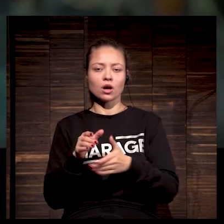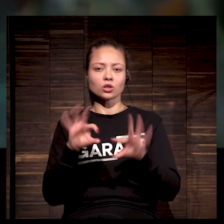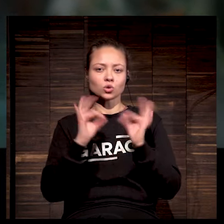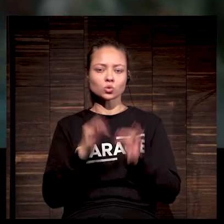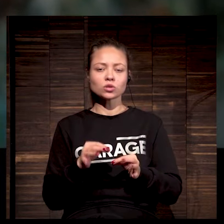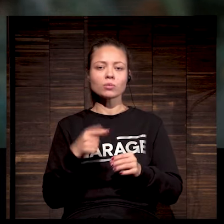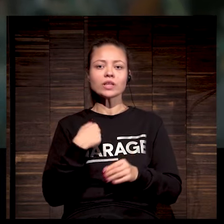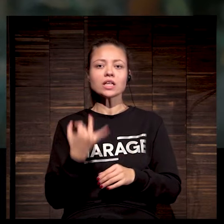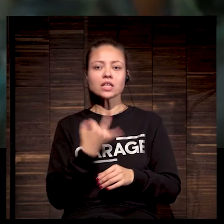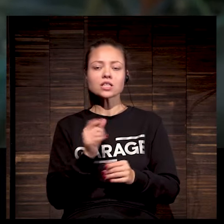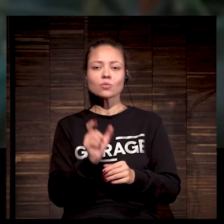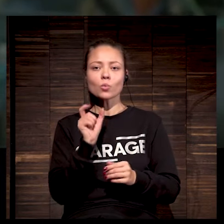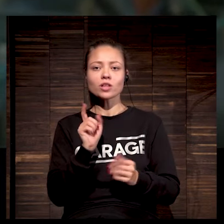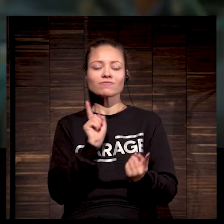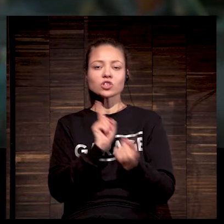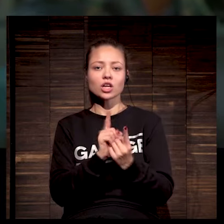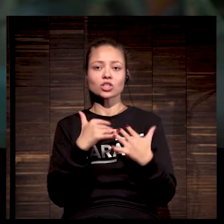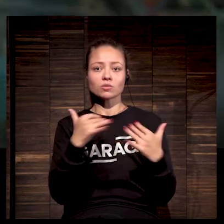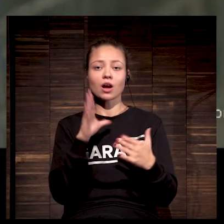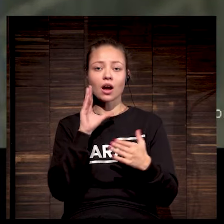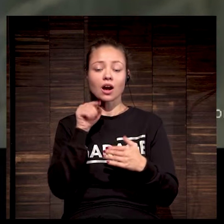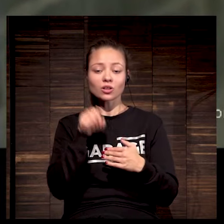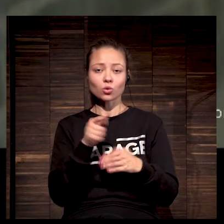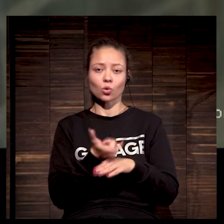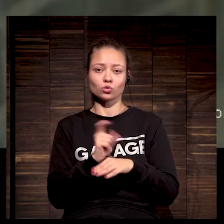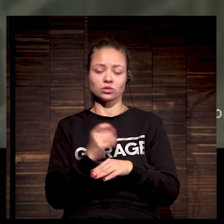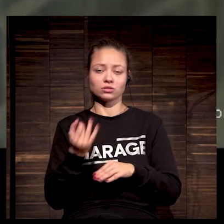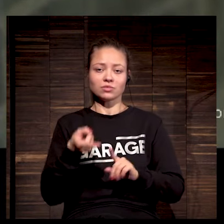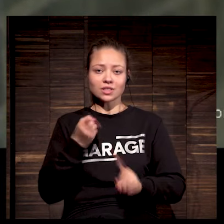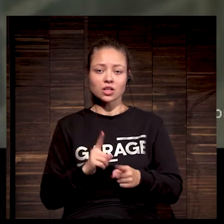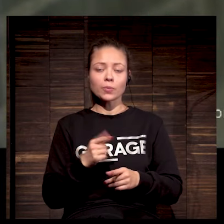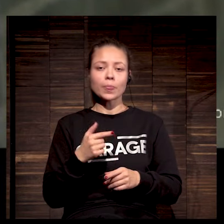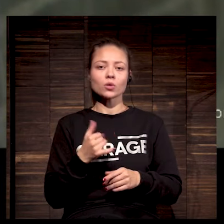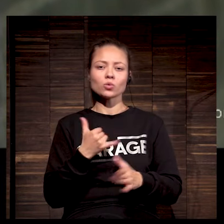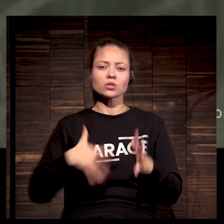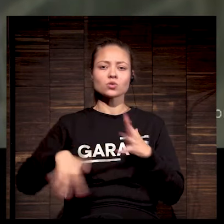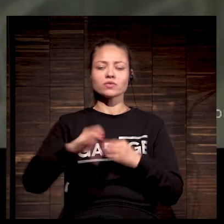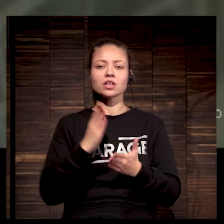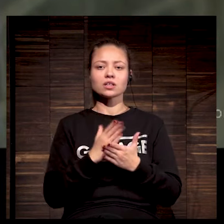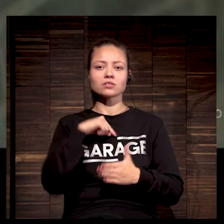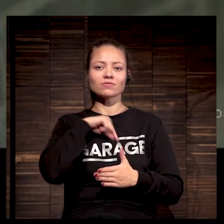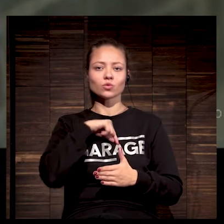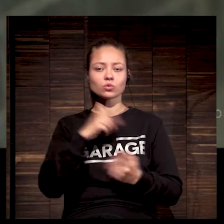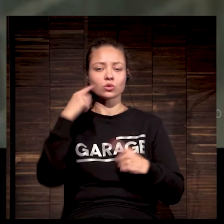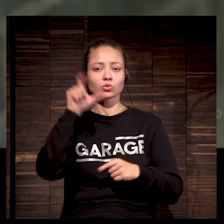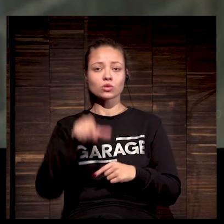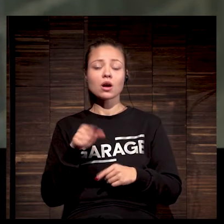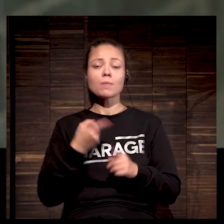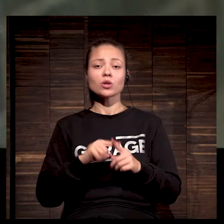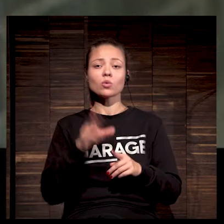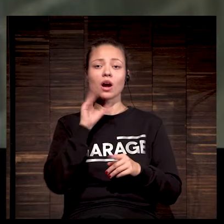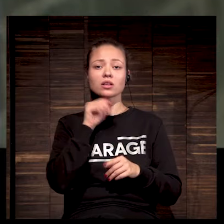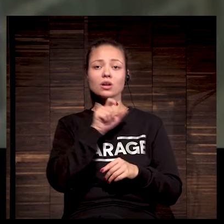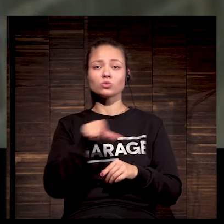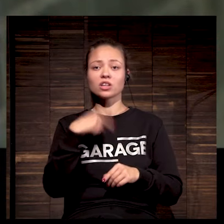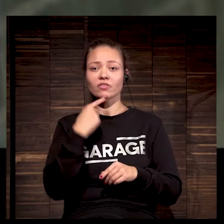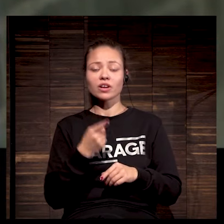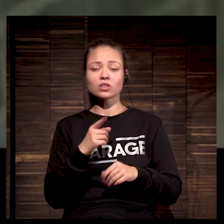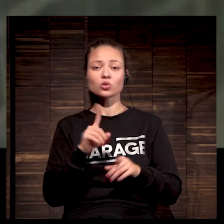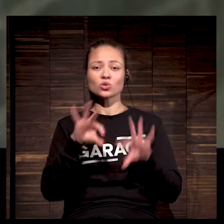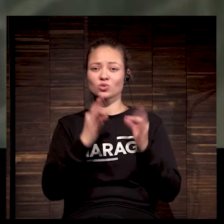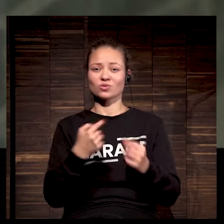со зрителем которые очень настоящий у нас у всех есть внутренний художник поэтому когда люди мне говорят что искусство не для них мне очень нравится